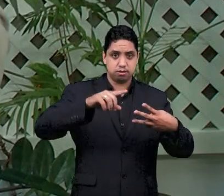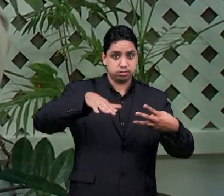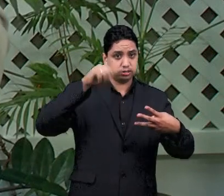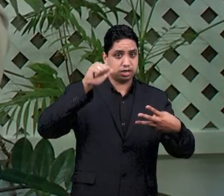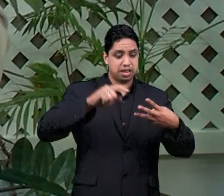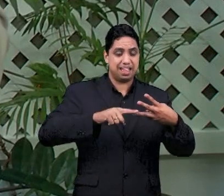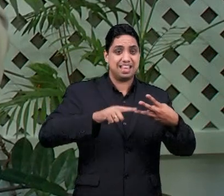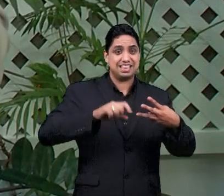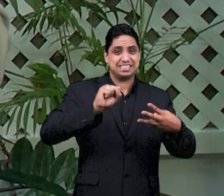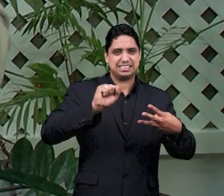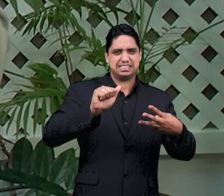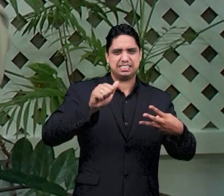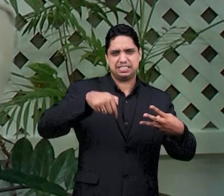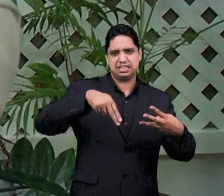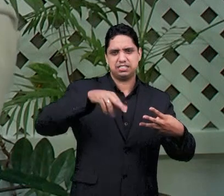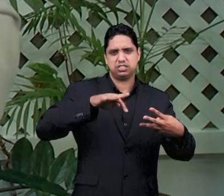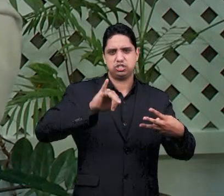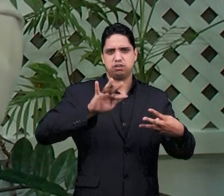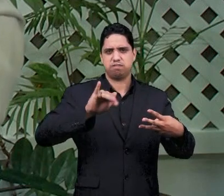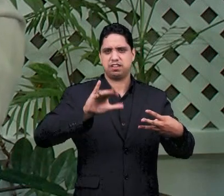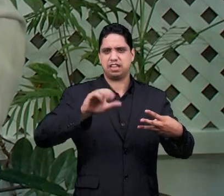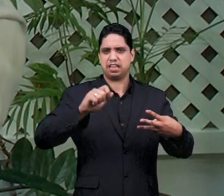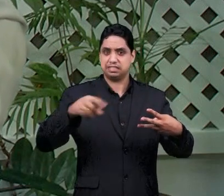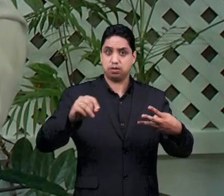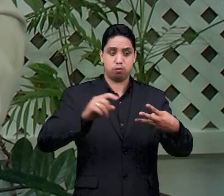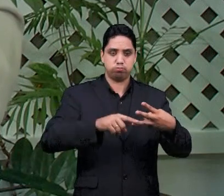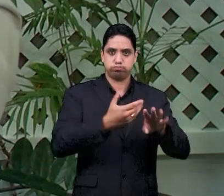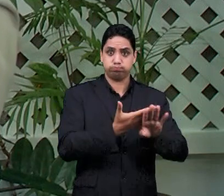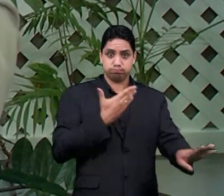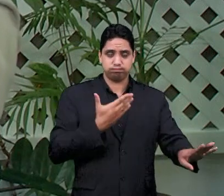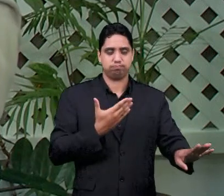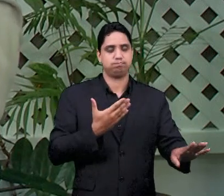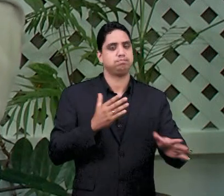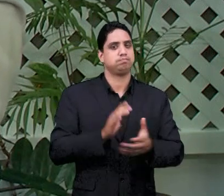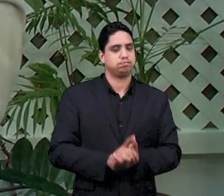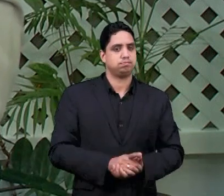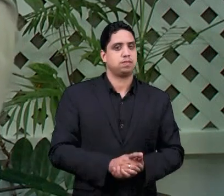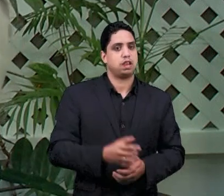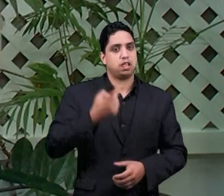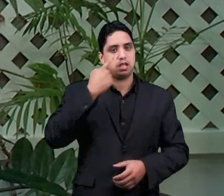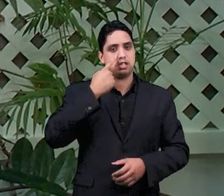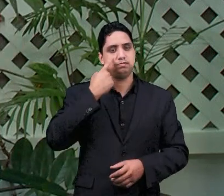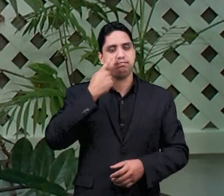Dieu. Donc, voyez bien, dans l'église de Benjamin Constant,